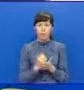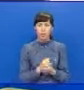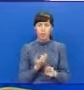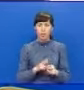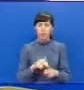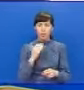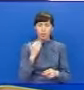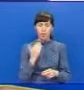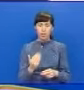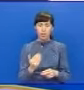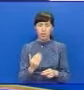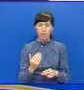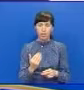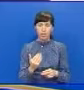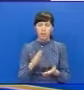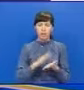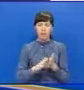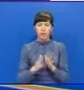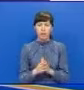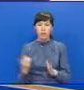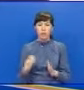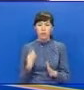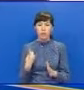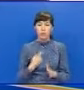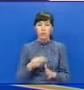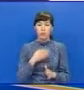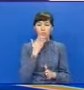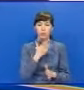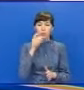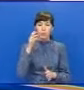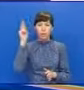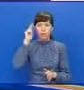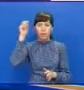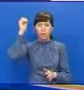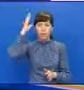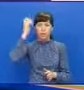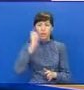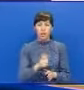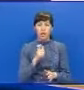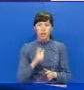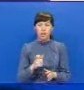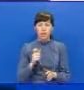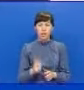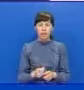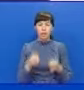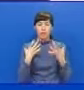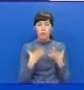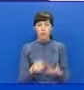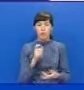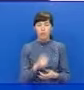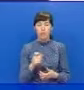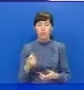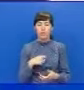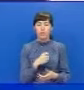олар саяси қайраткер ретінде де, оқымысты ретінде де, ғалым ретінде де, жай азамат ретінде де